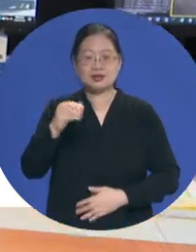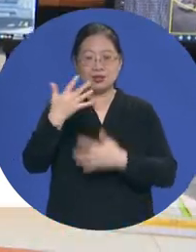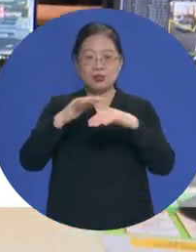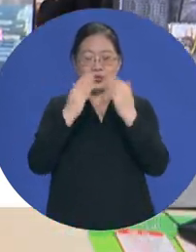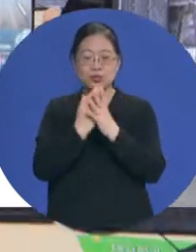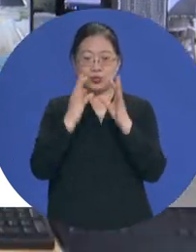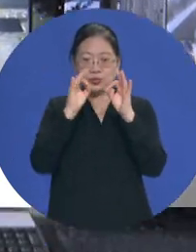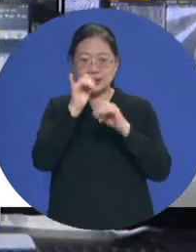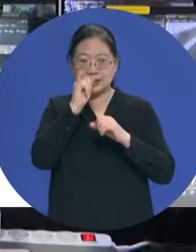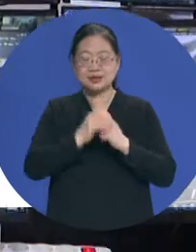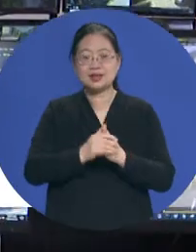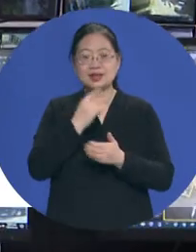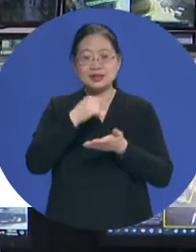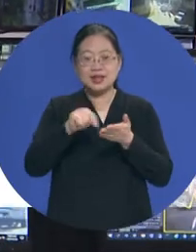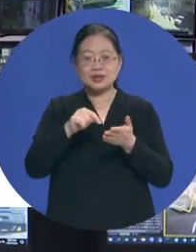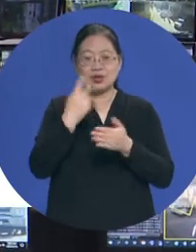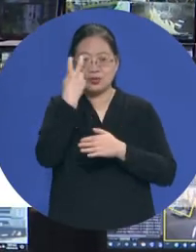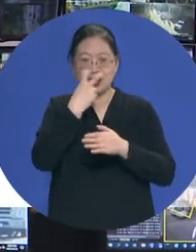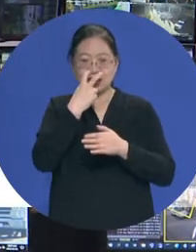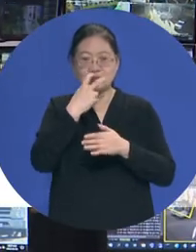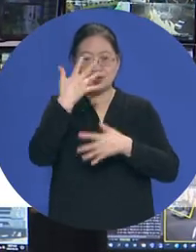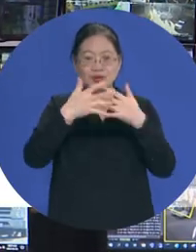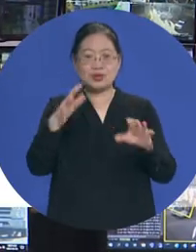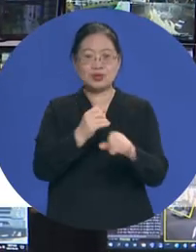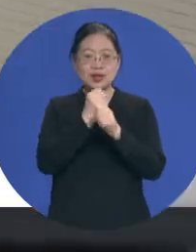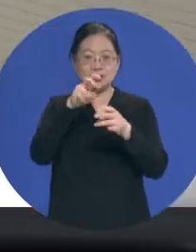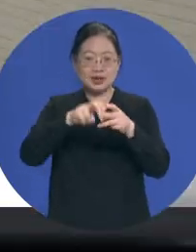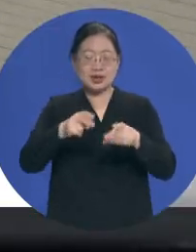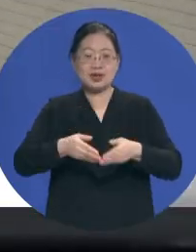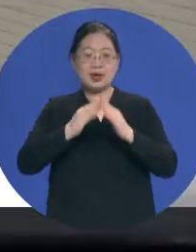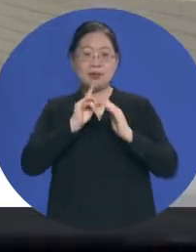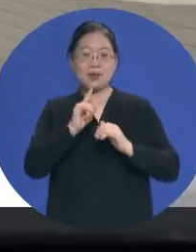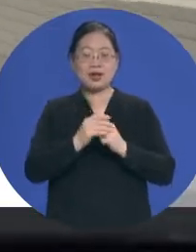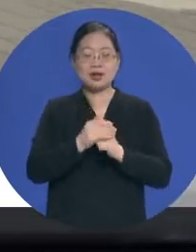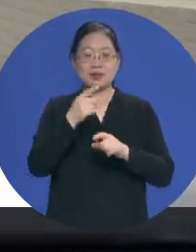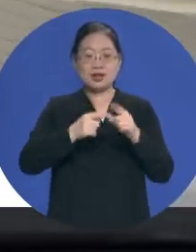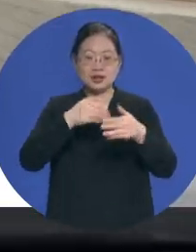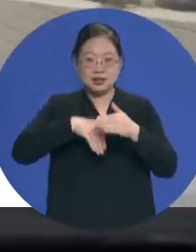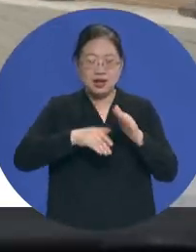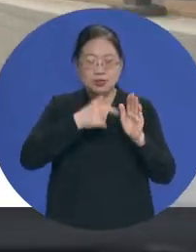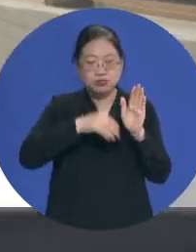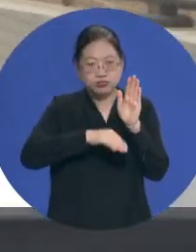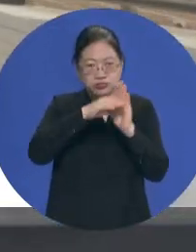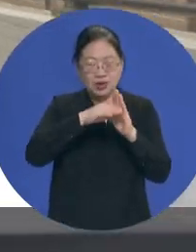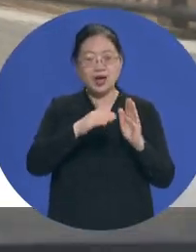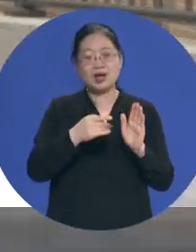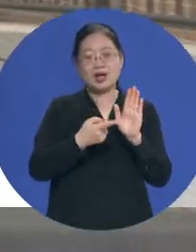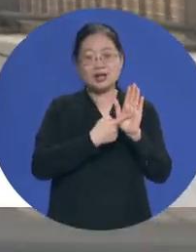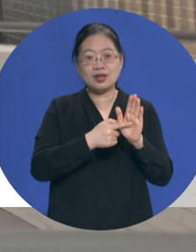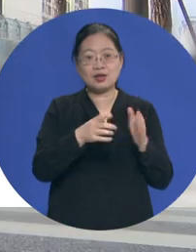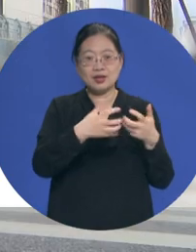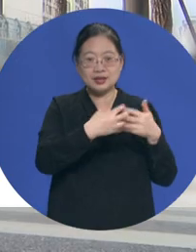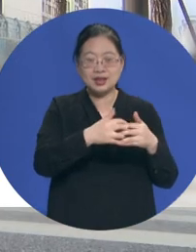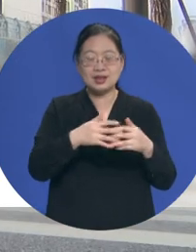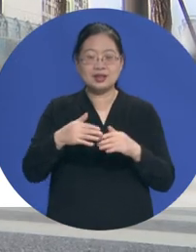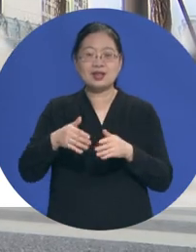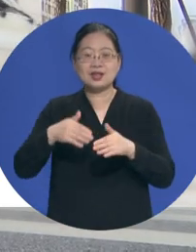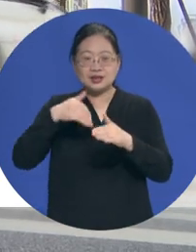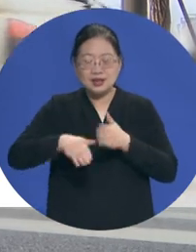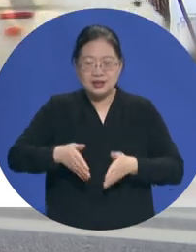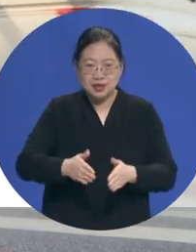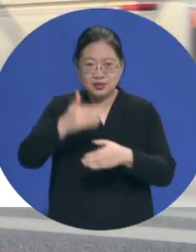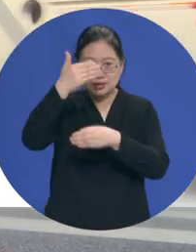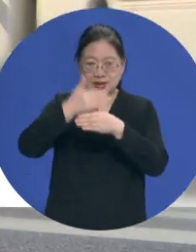재난관리 통합 영상 센터를 구축한다고 밝혔습니다 반지하 주택 침수 감지 알람 장치와 지하차도 자동 차단